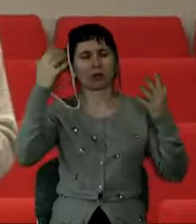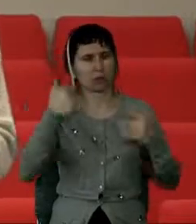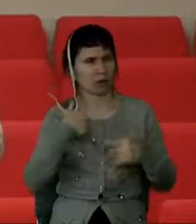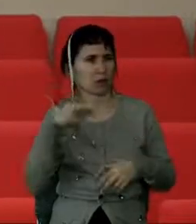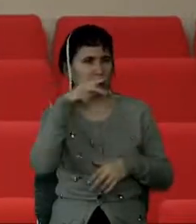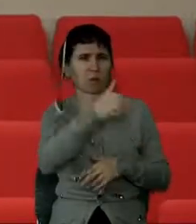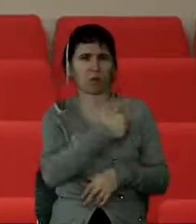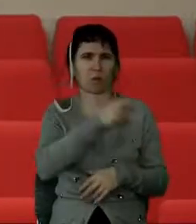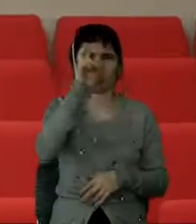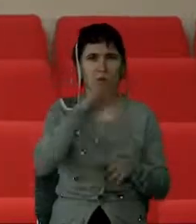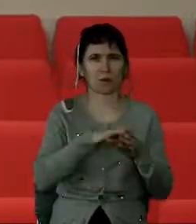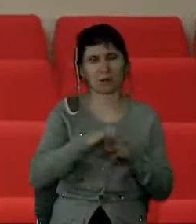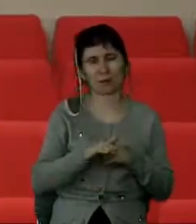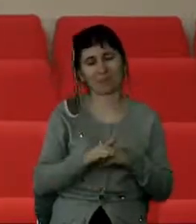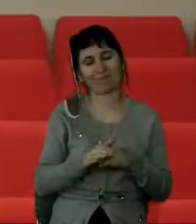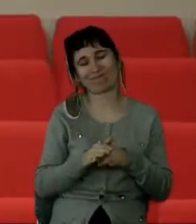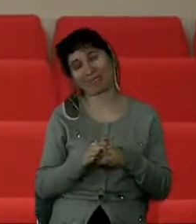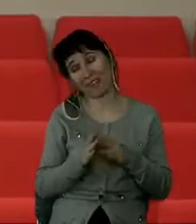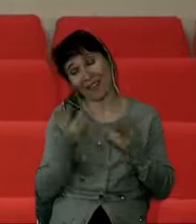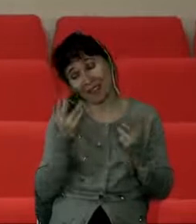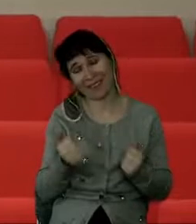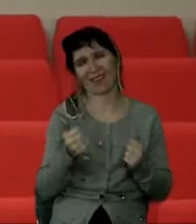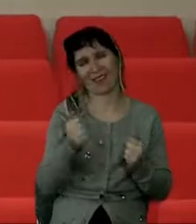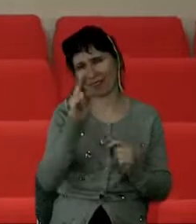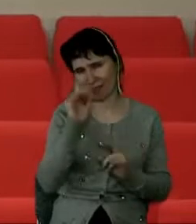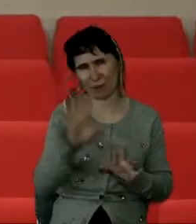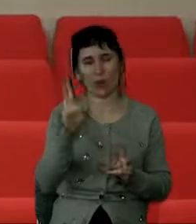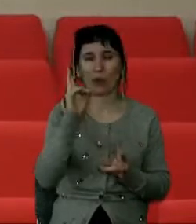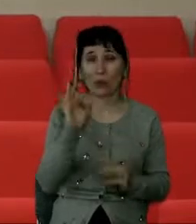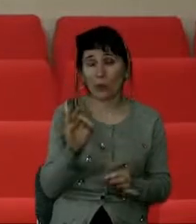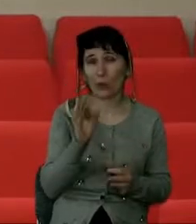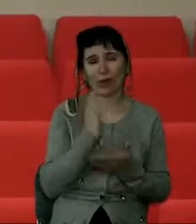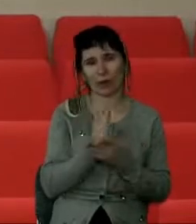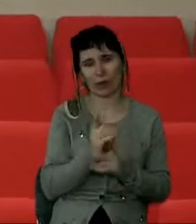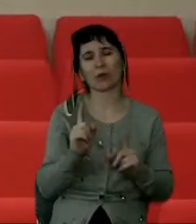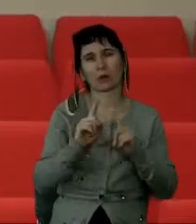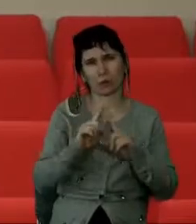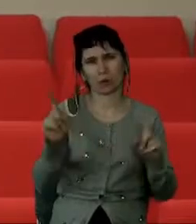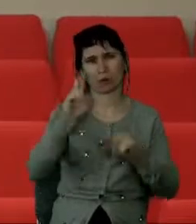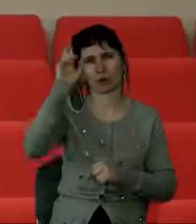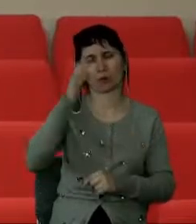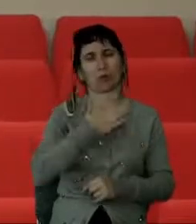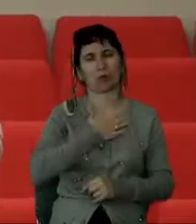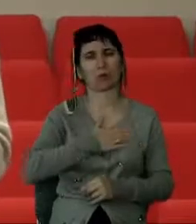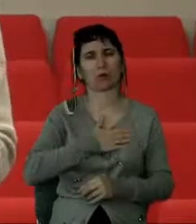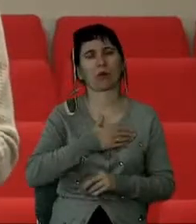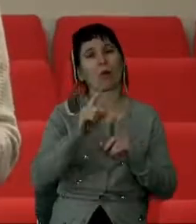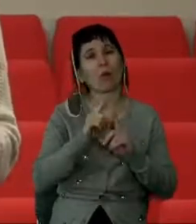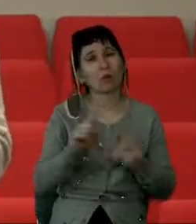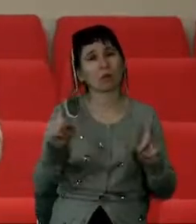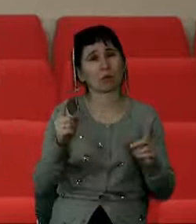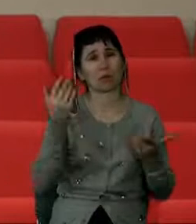Так, це все є прекрасно, але є невеличкі речі, які Богові приємні. Це